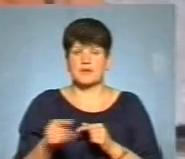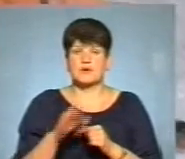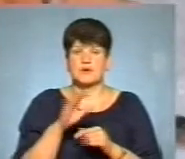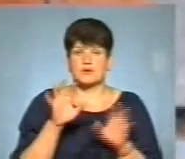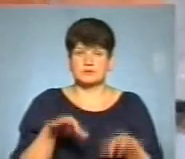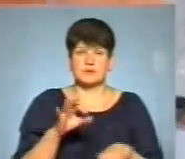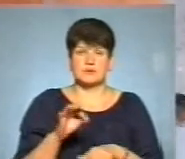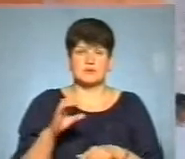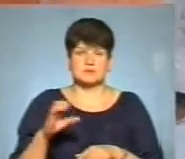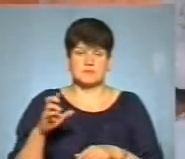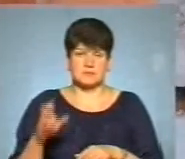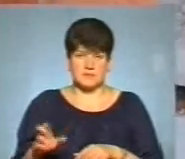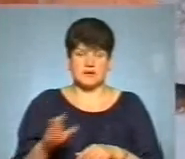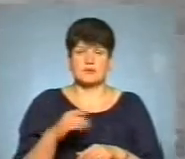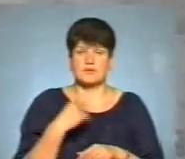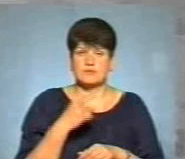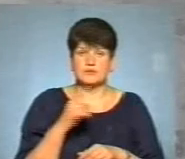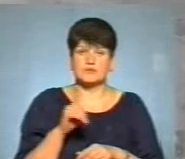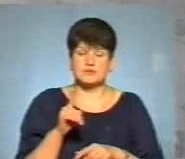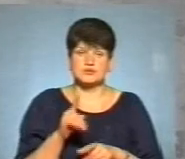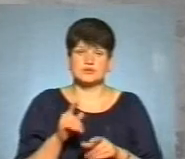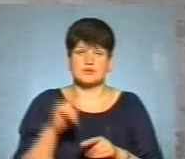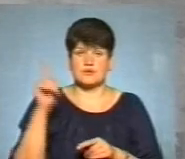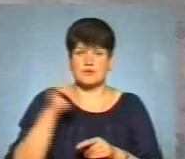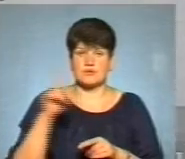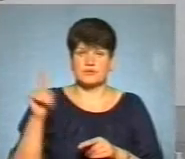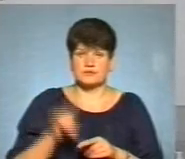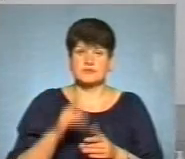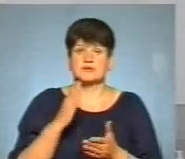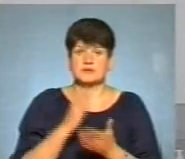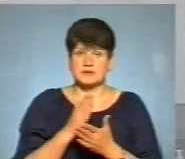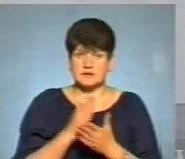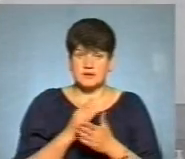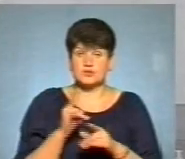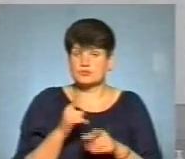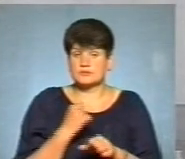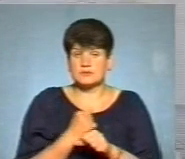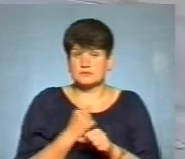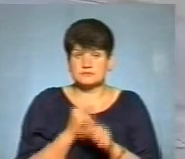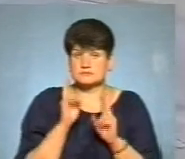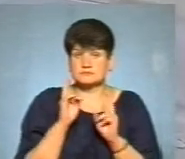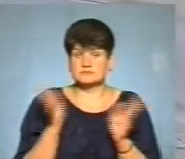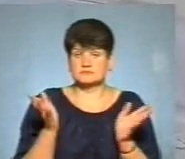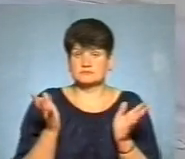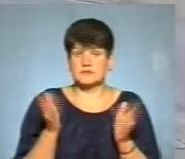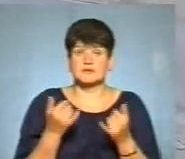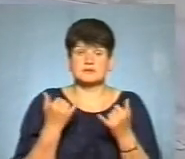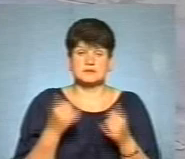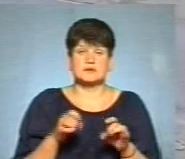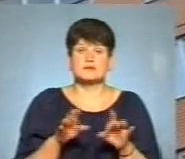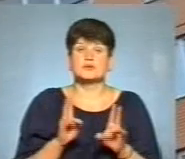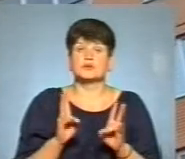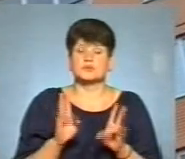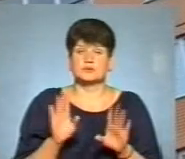ОСББ тролейбусна Т Віталій Чофай розповів, що громовідвід на даху будинку є. Чому він не спрацював – невідомо. Зараз вирішують, хто